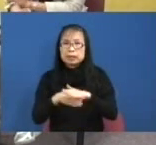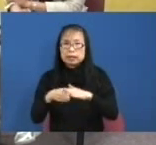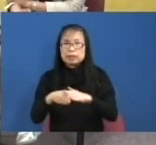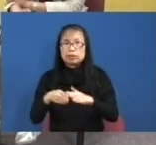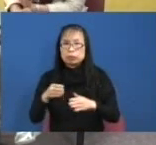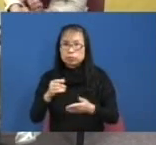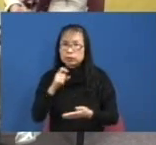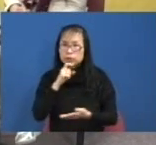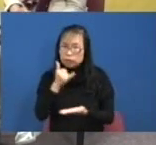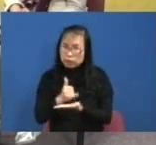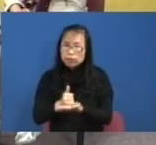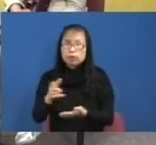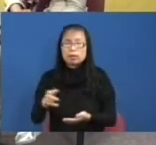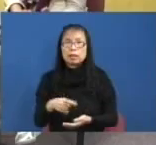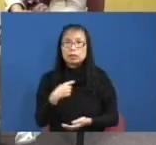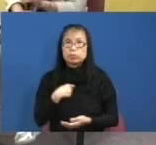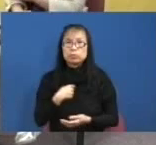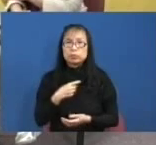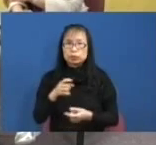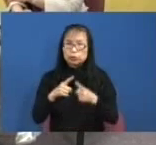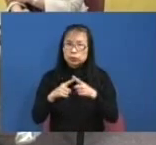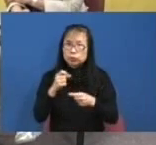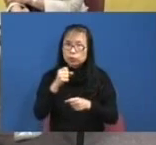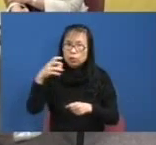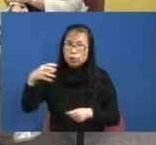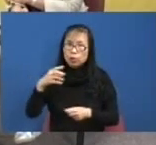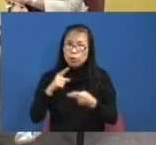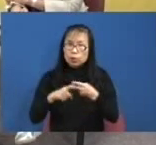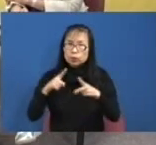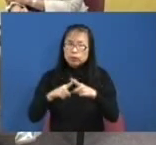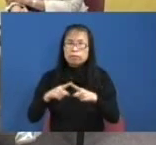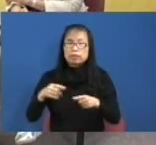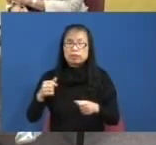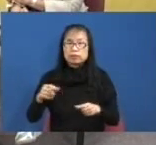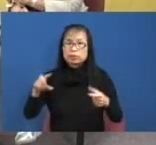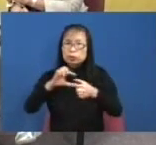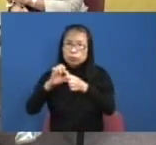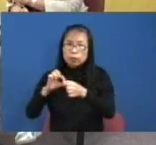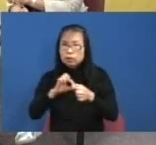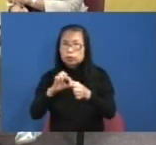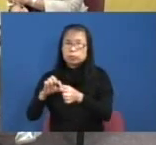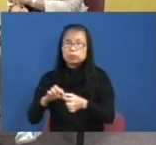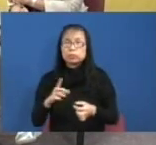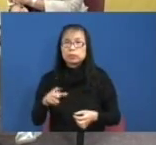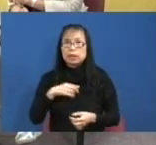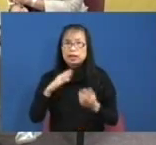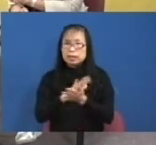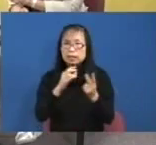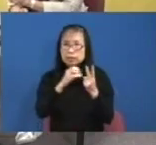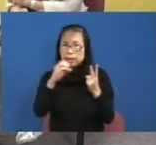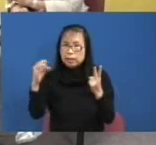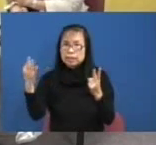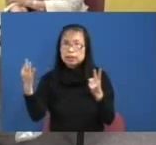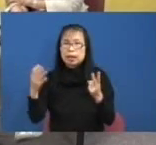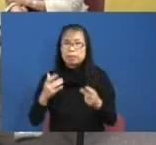咧，即係喺呢方面都要多啲溝通啦。咁令到即係好似頭先我所講最開頭嘅時候，2003年嘅沙士咁